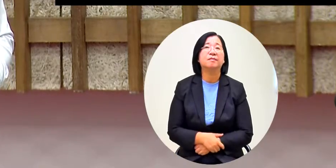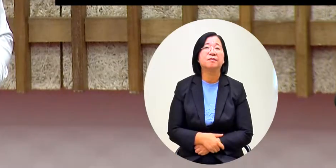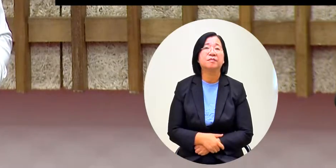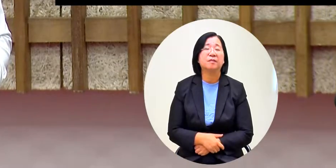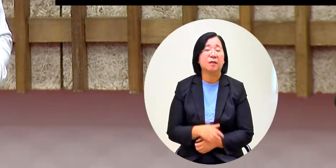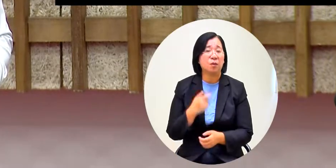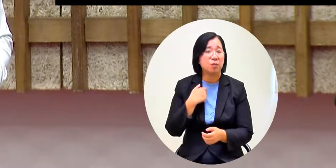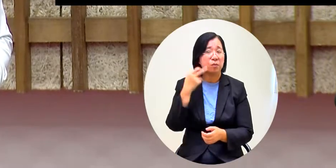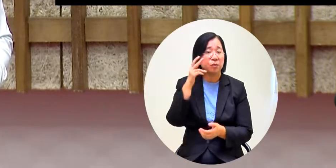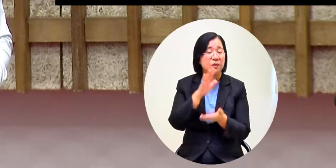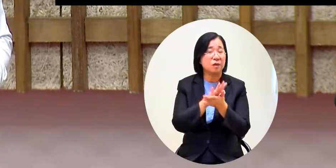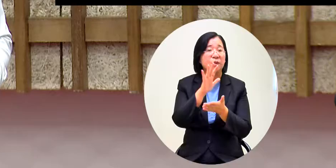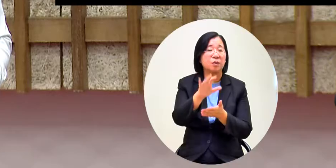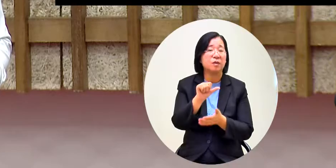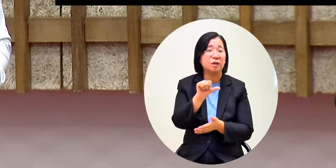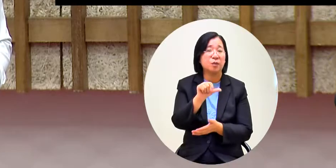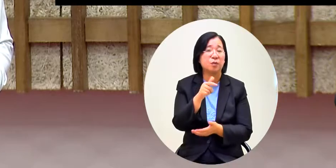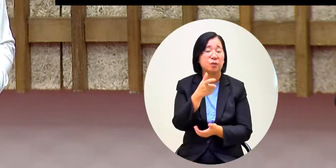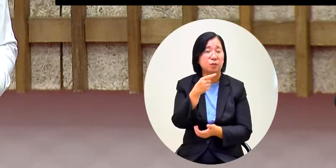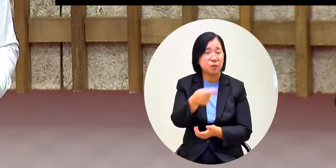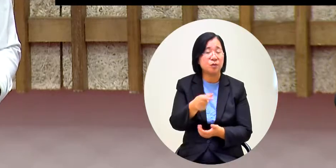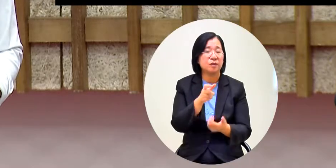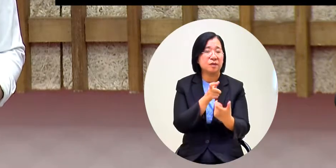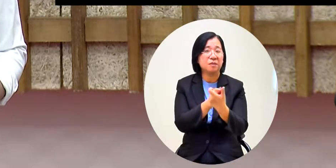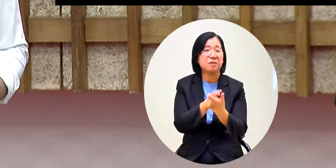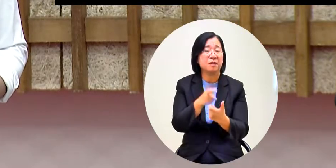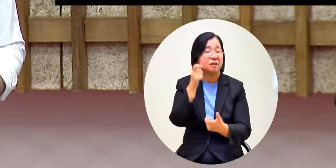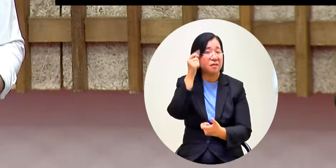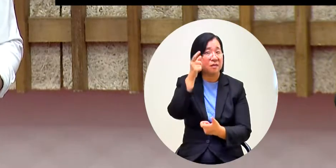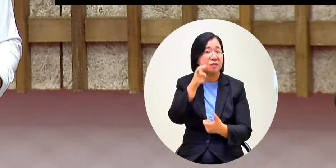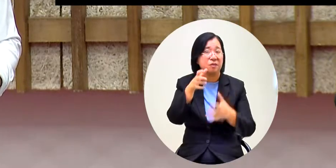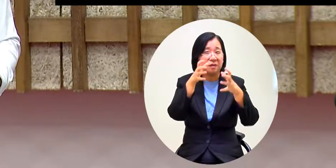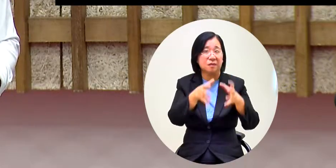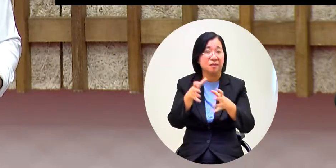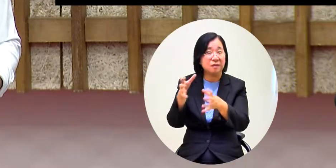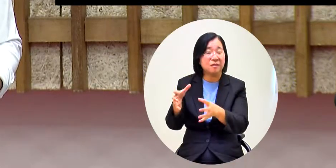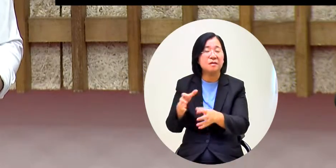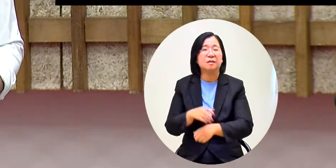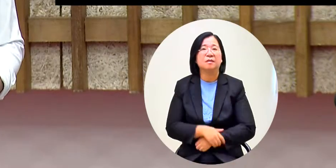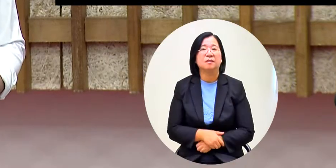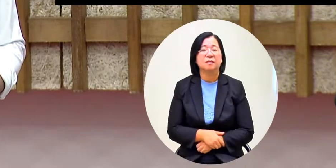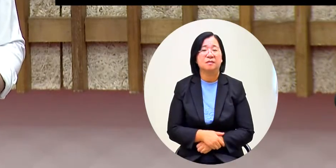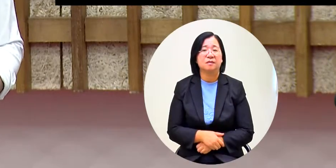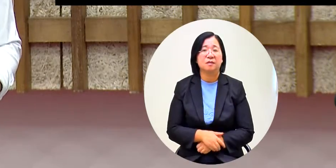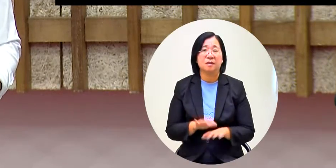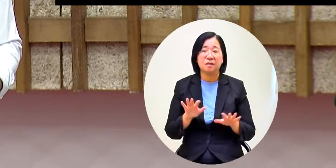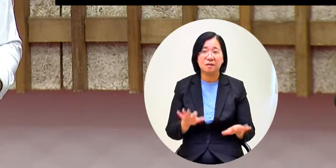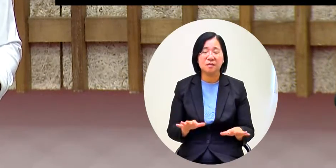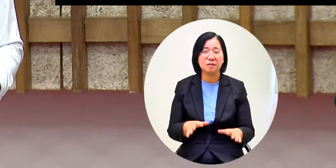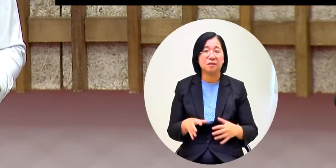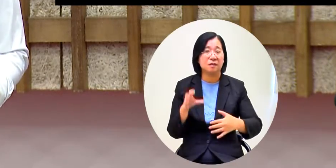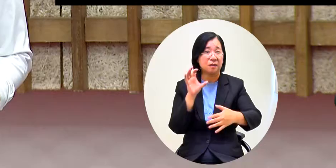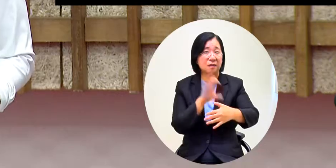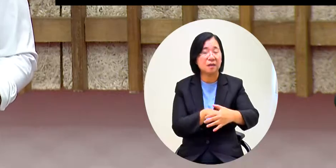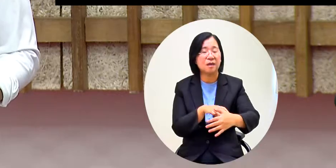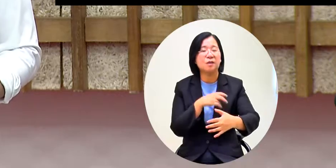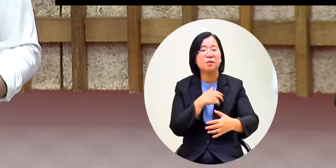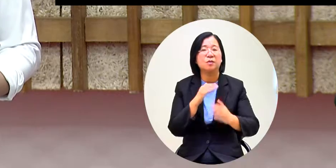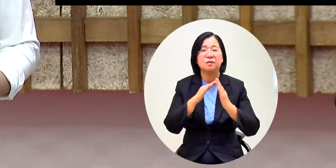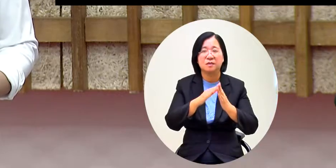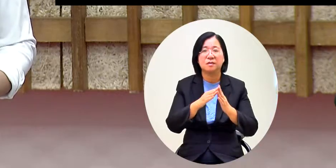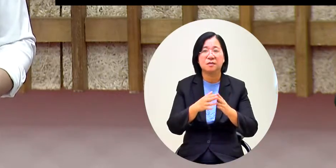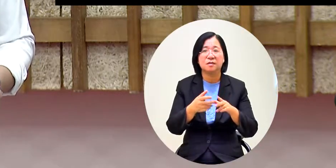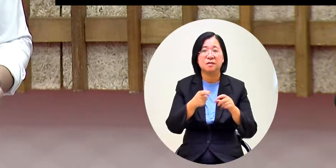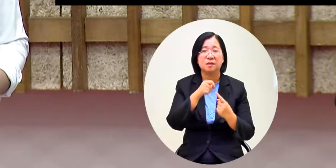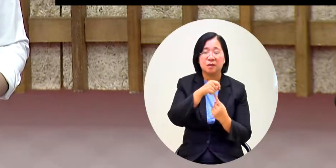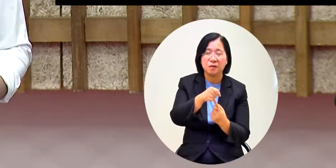未来我们因应 5G 的时代来临，这些智慧化的建制势必是我们现在要导入城市公共运输的